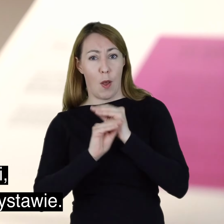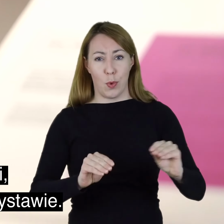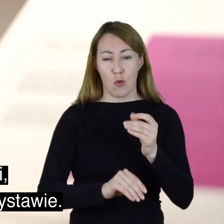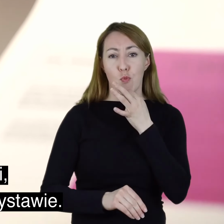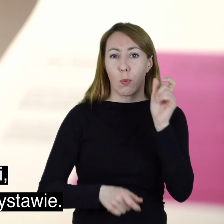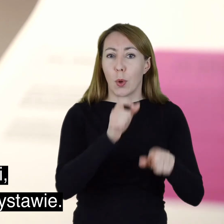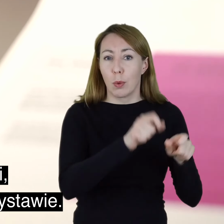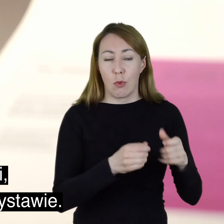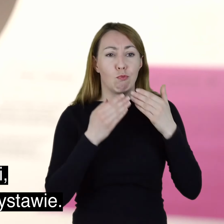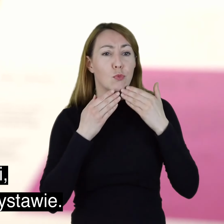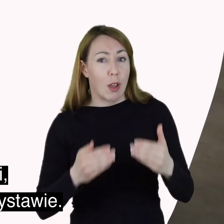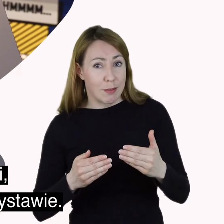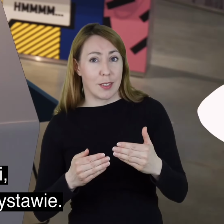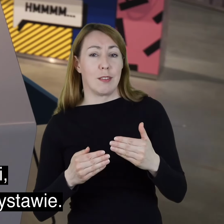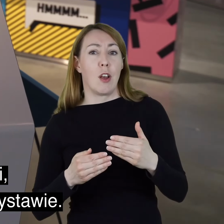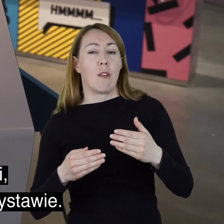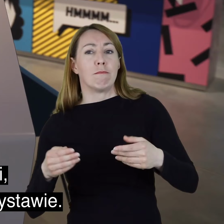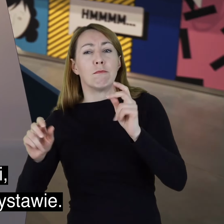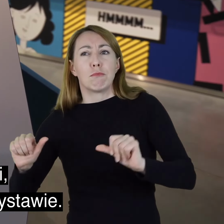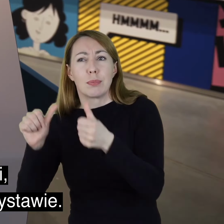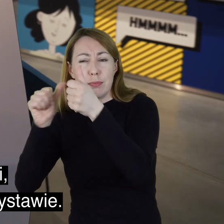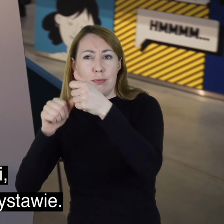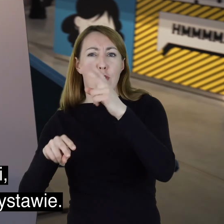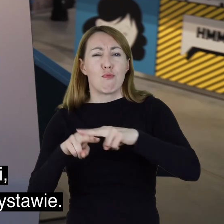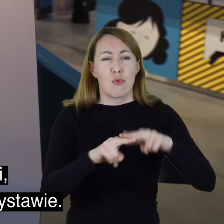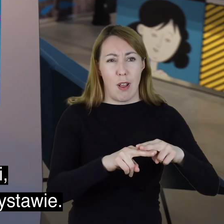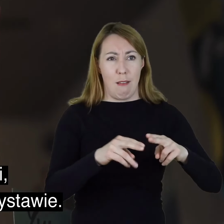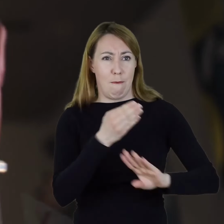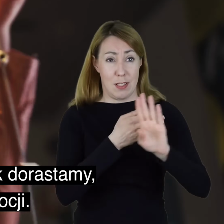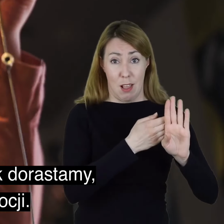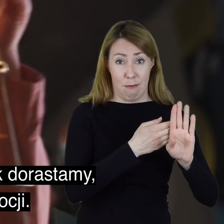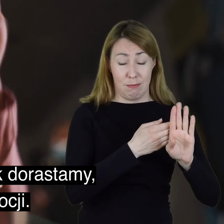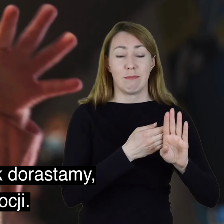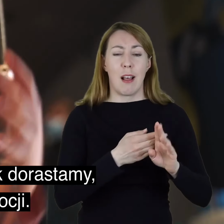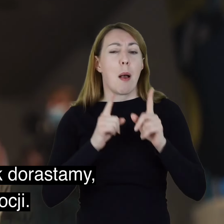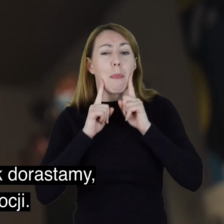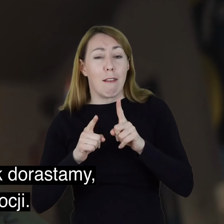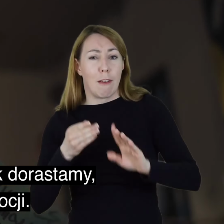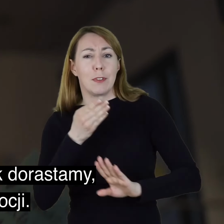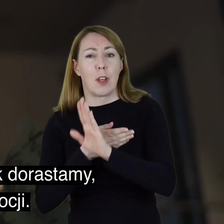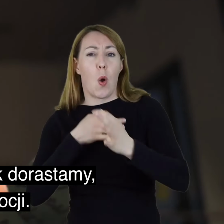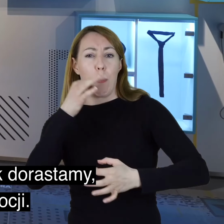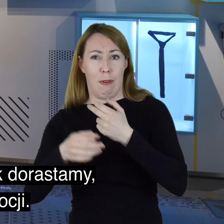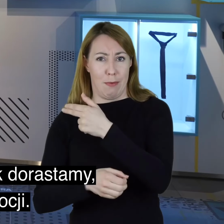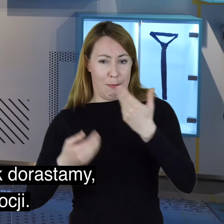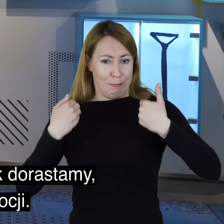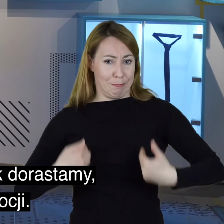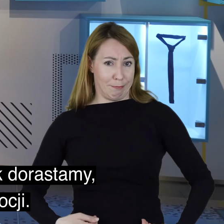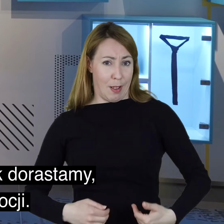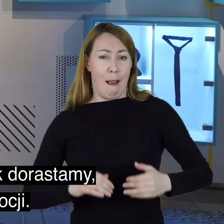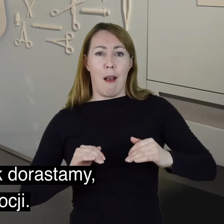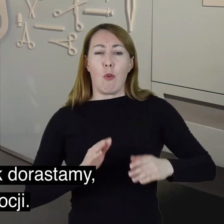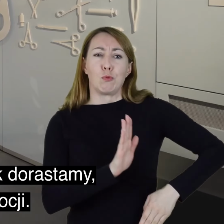ludzi, między innymi dzięki nowym instalacjom, wyposażeniu i wystawie. Tak naprawdę ona opowiada o nas samych, o tym